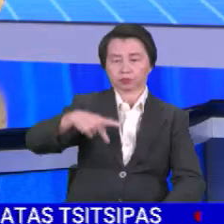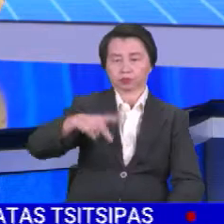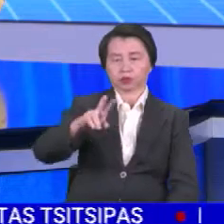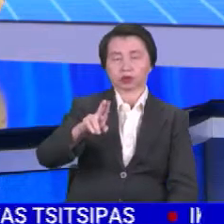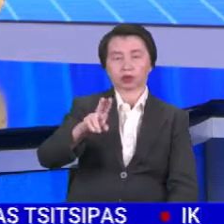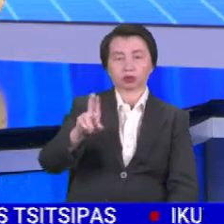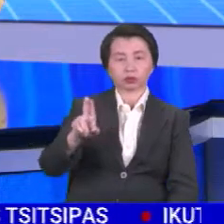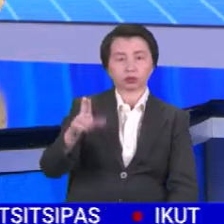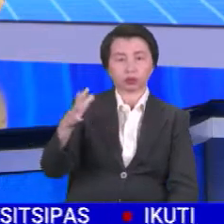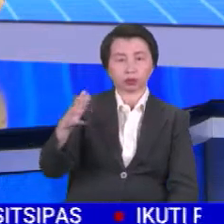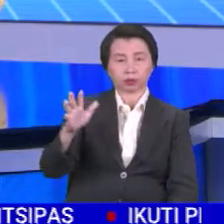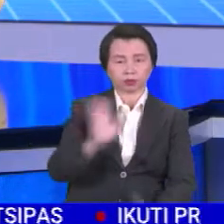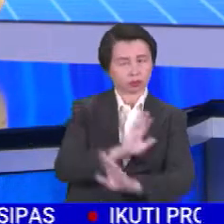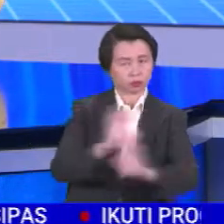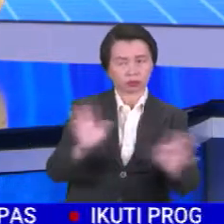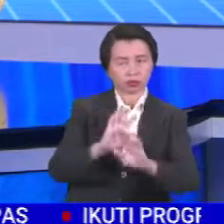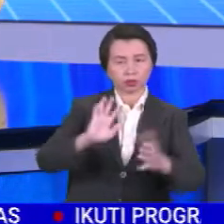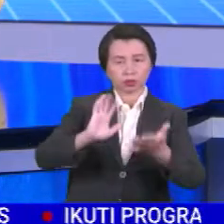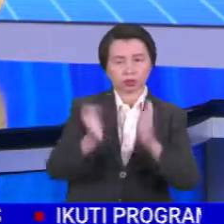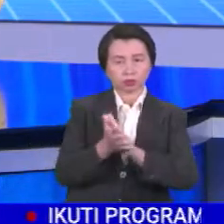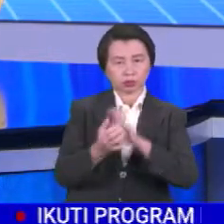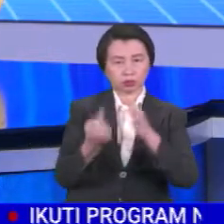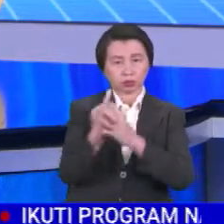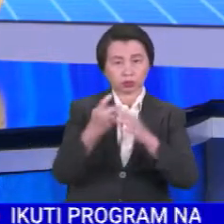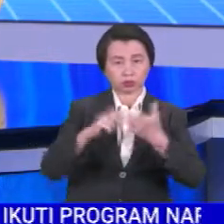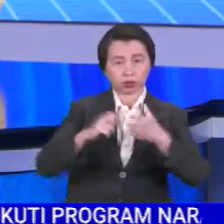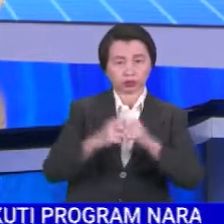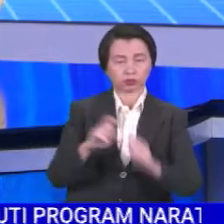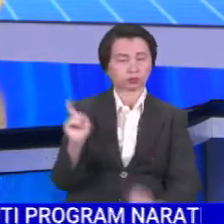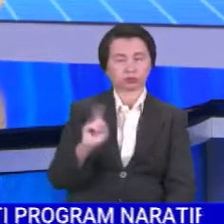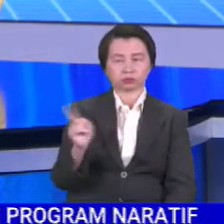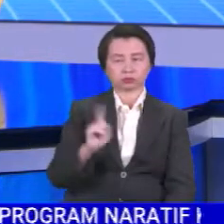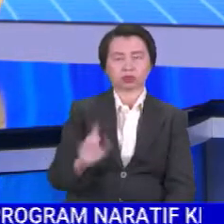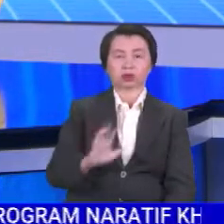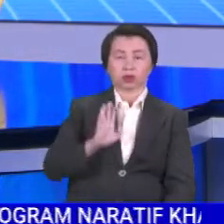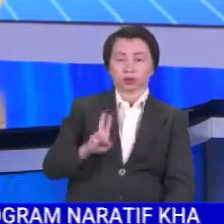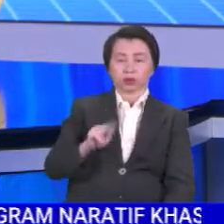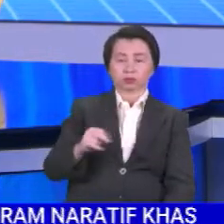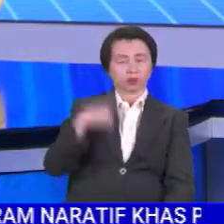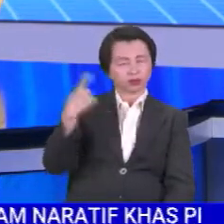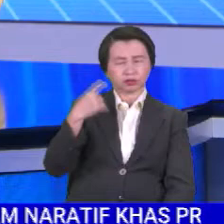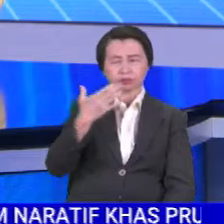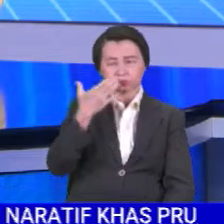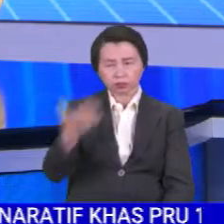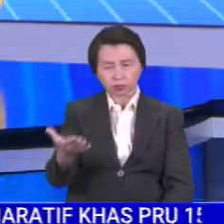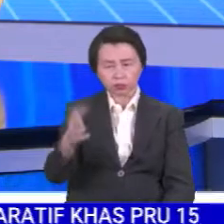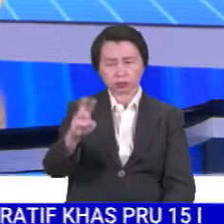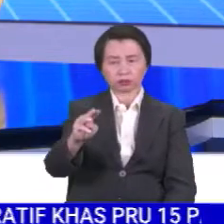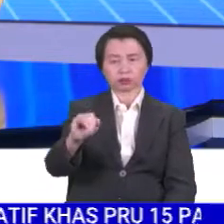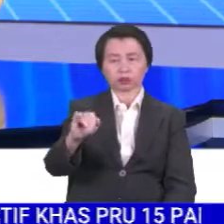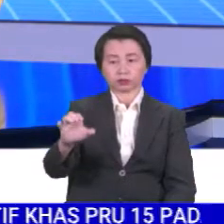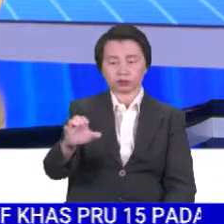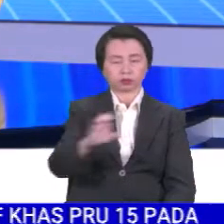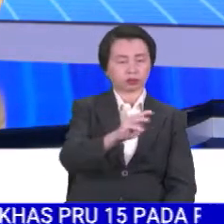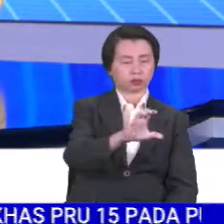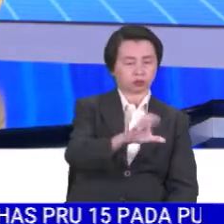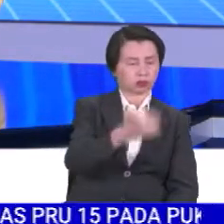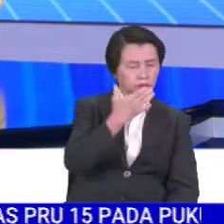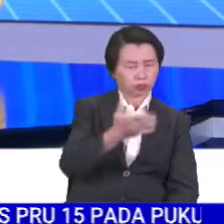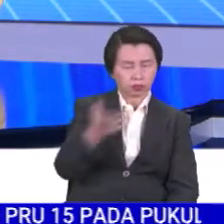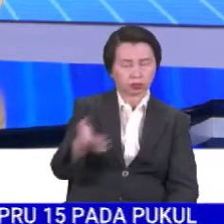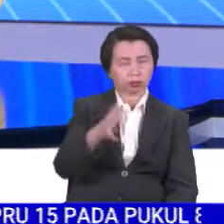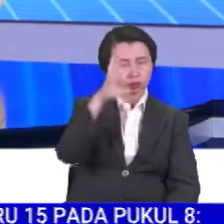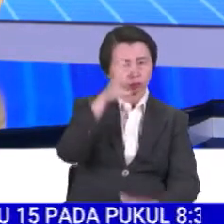PRU15 tidak dijadikan isu. Barisan Nasional sentiasa menghargai MIC dan MCA selaku parti komponen yang